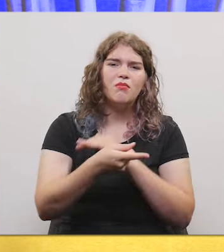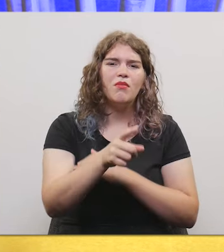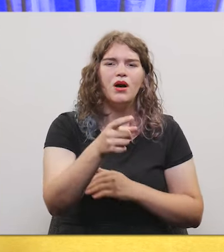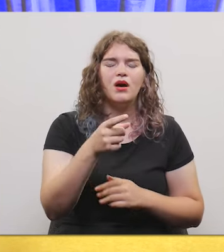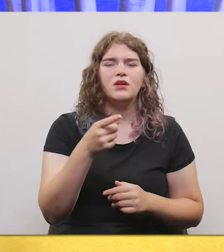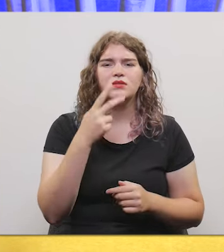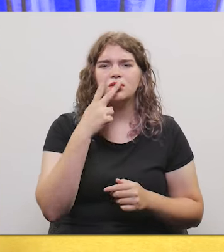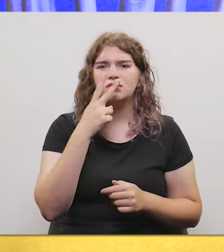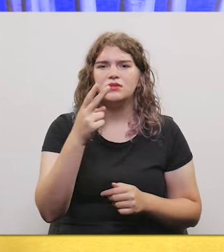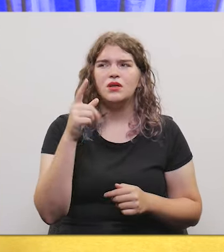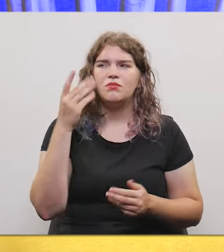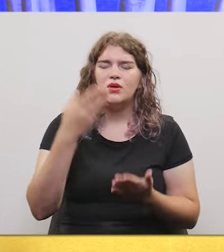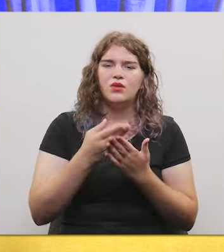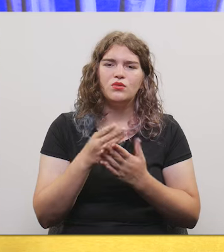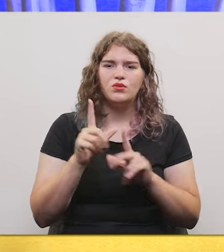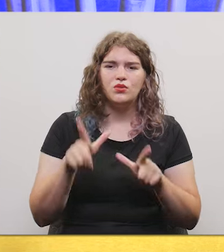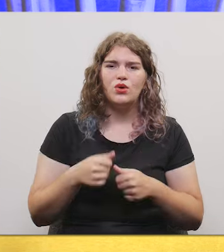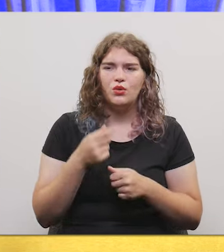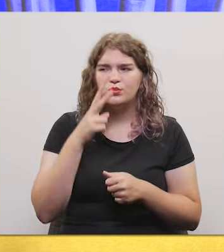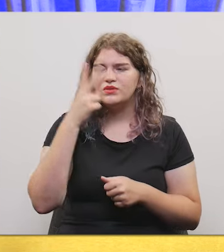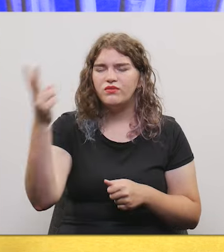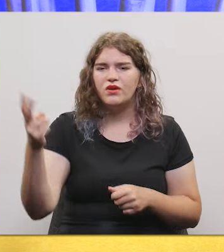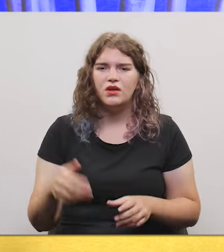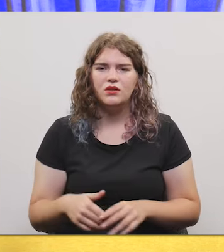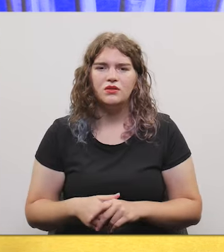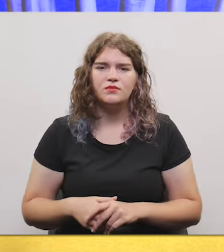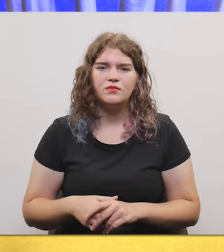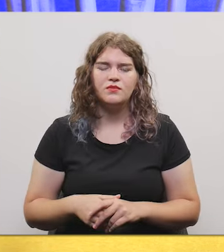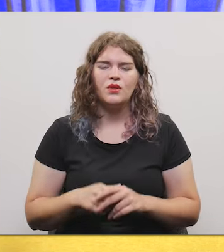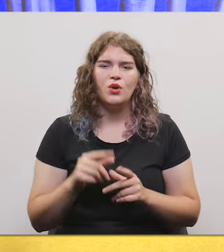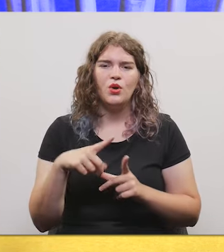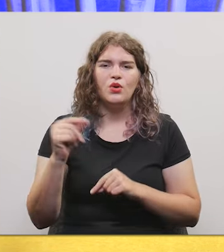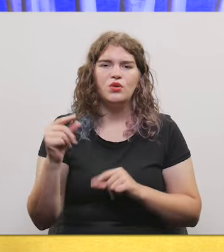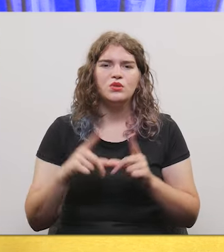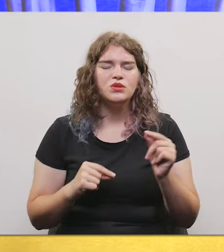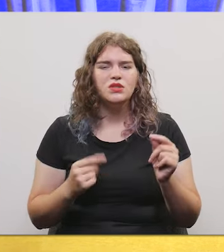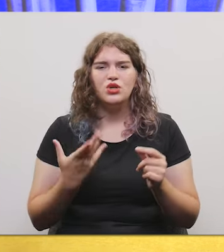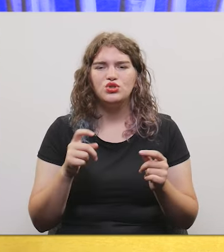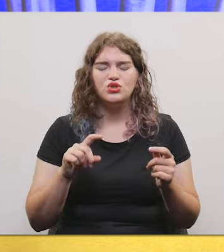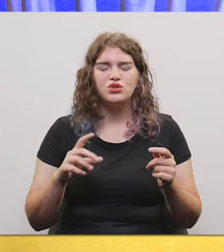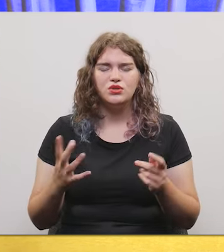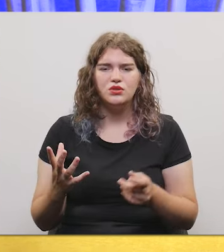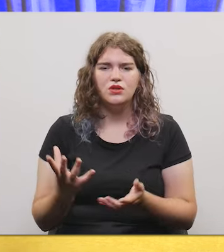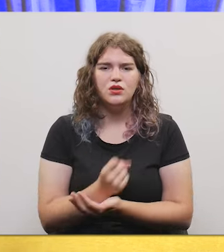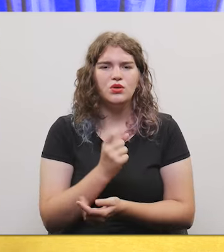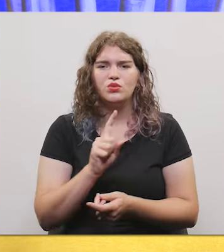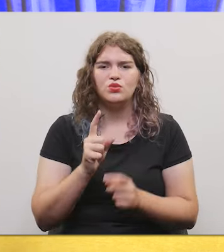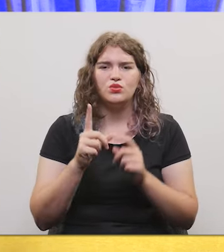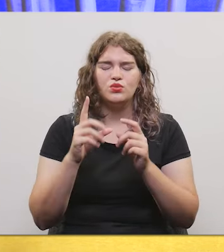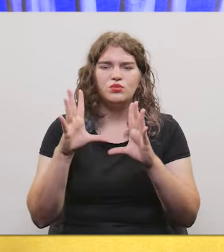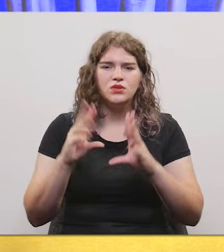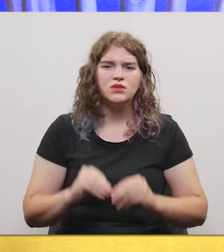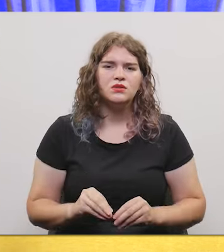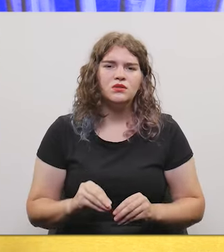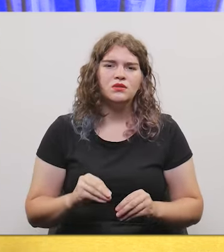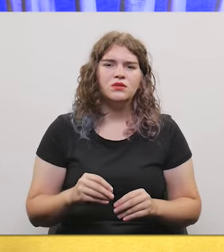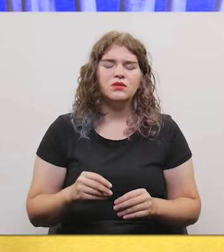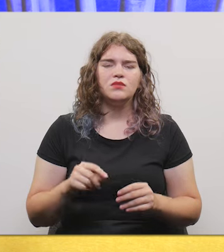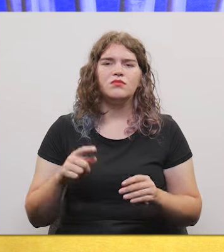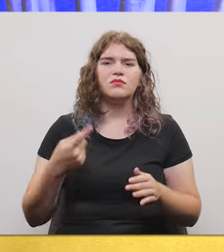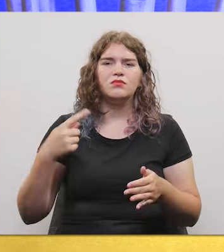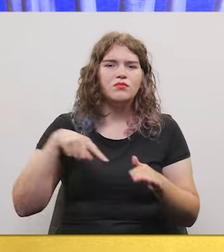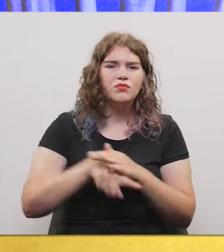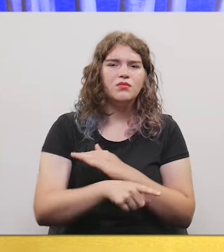din întinse îndepărtări spre Domnul îi îndreaptă. O, stea ce învingi, să nu te